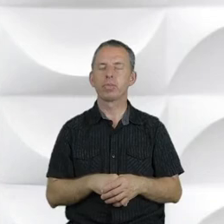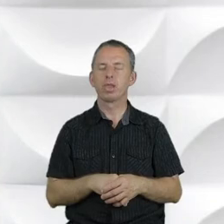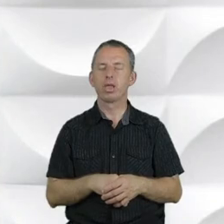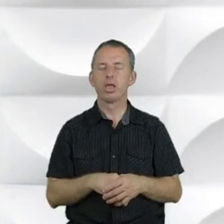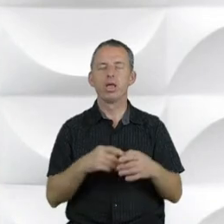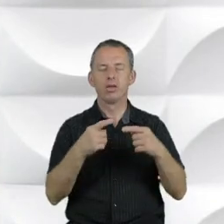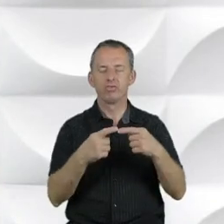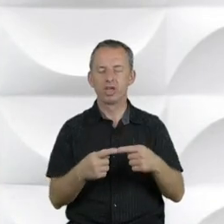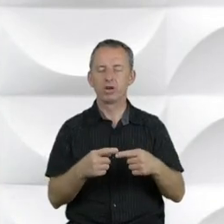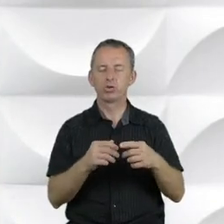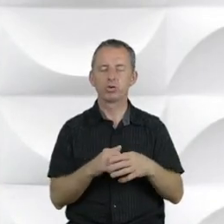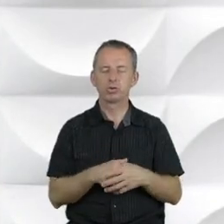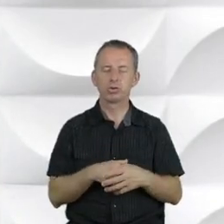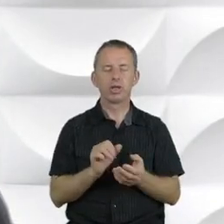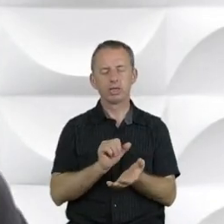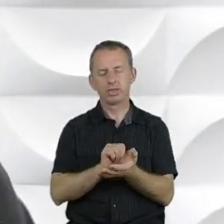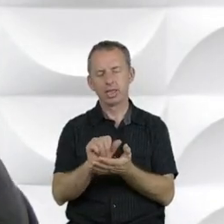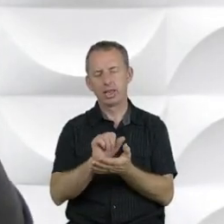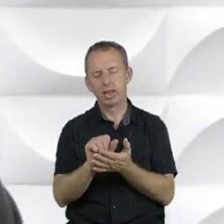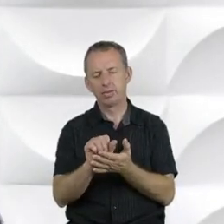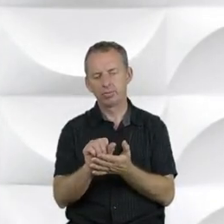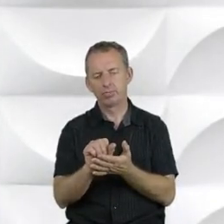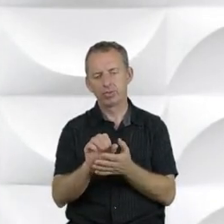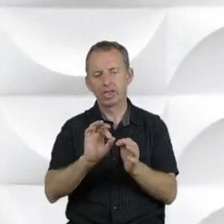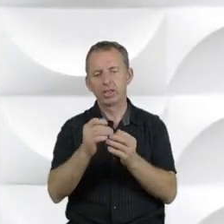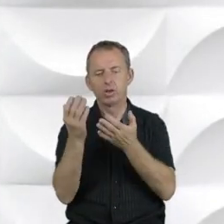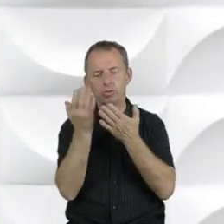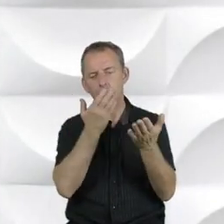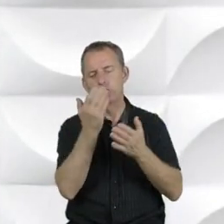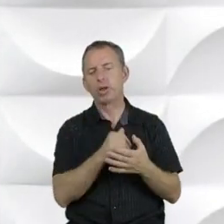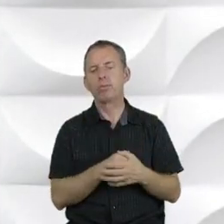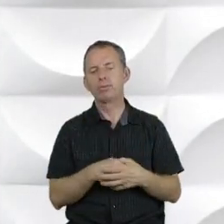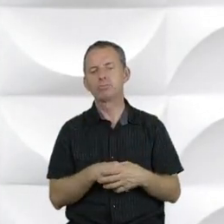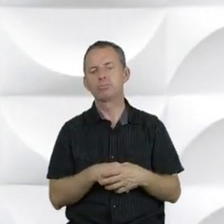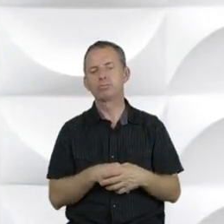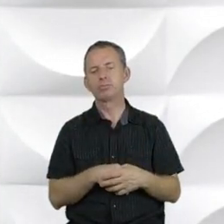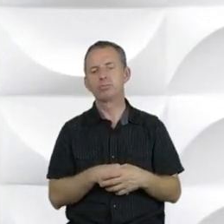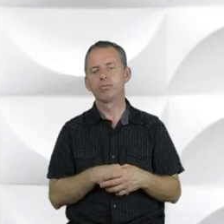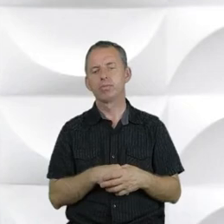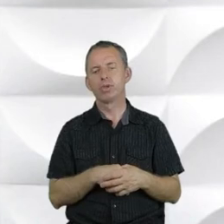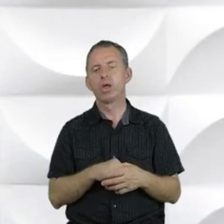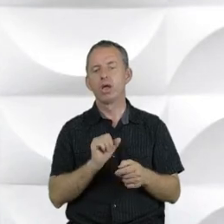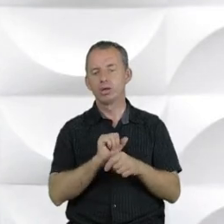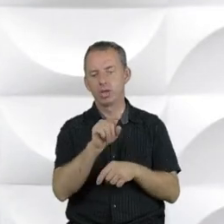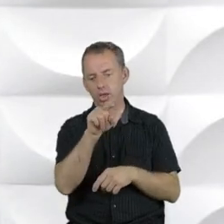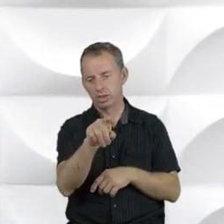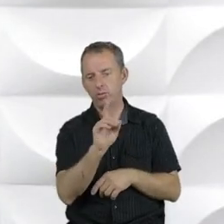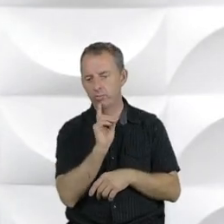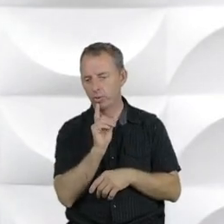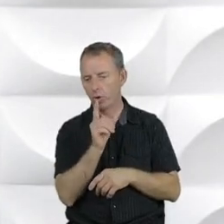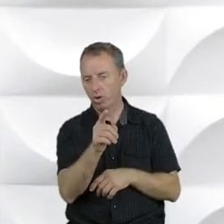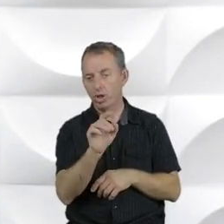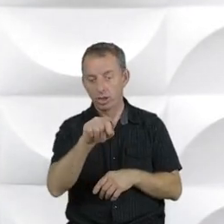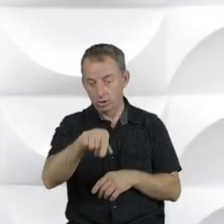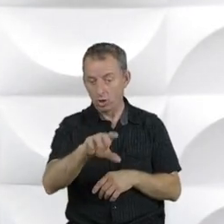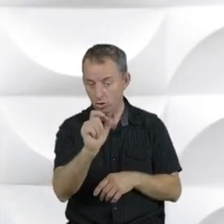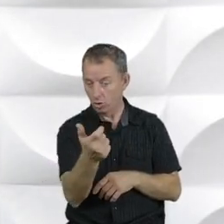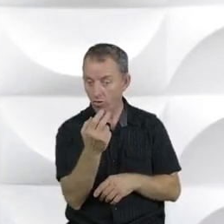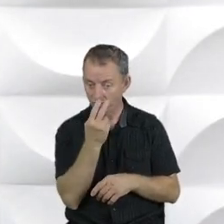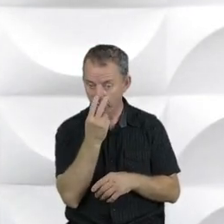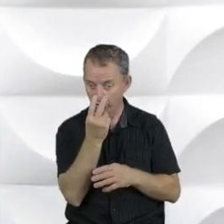wiersz 11, gdy przeczytamy, to jest tutaj polecenie. To, co